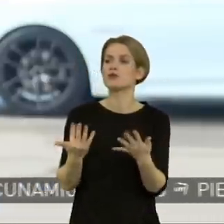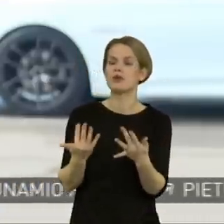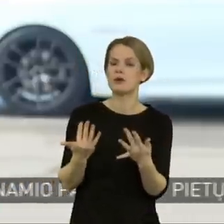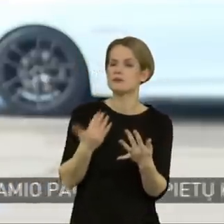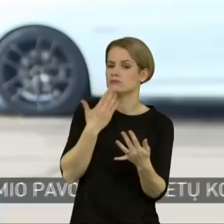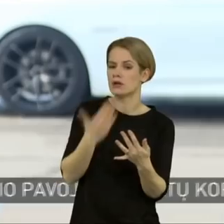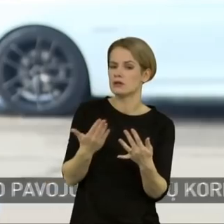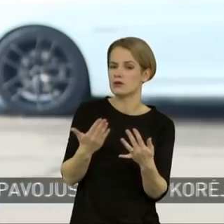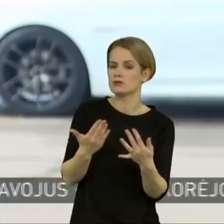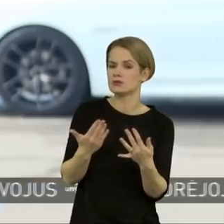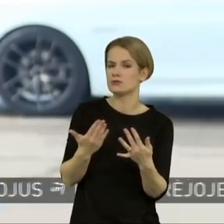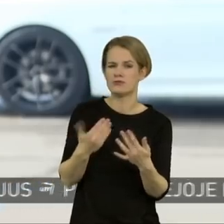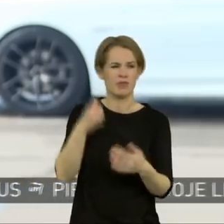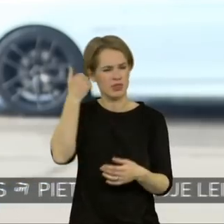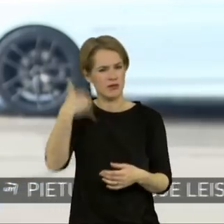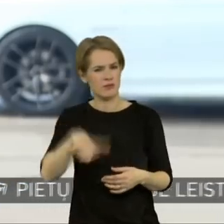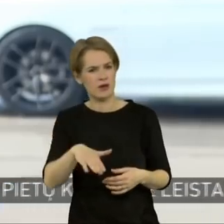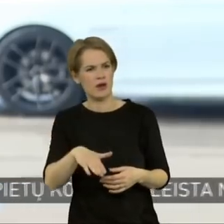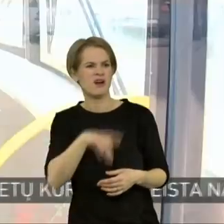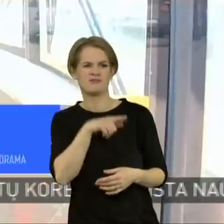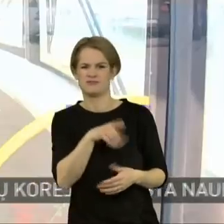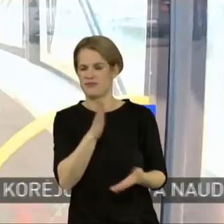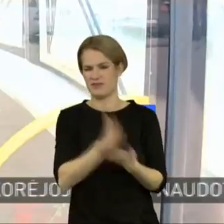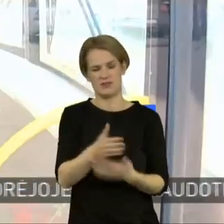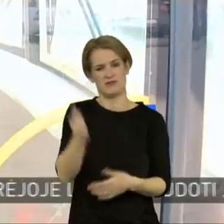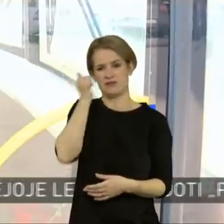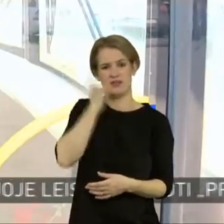nesimenu dabar, kiek metų buvo, sakė, per senas, neima.